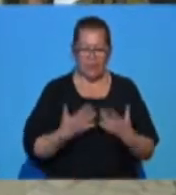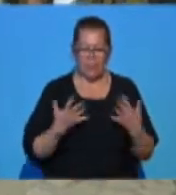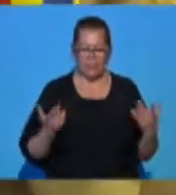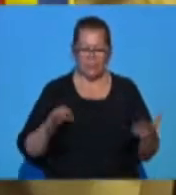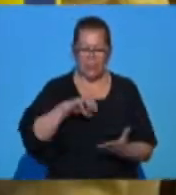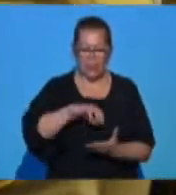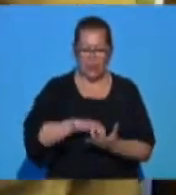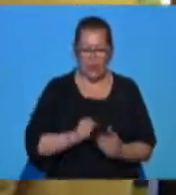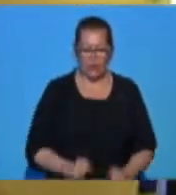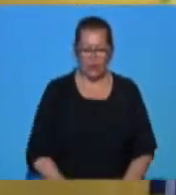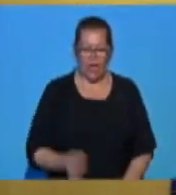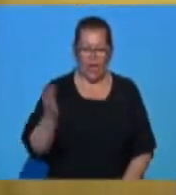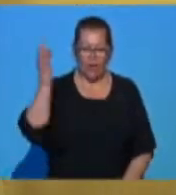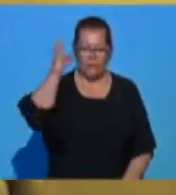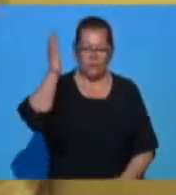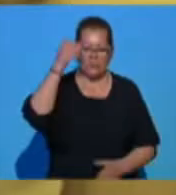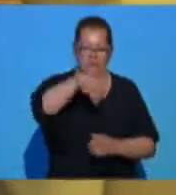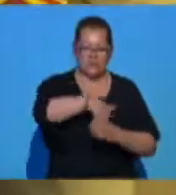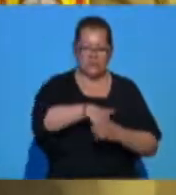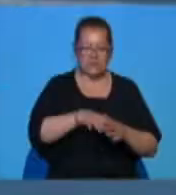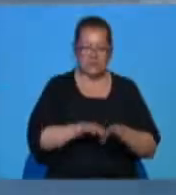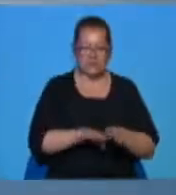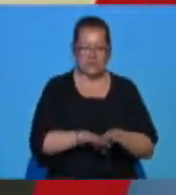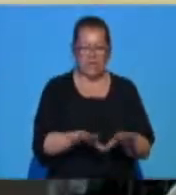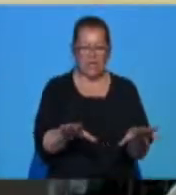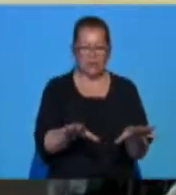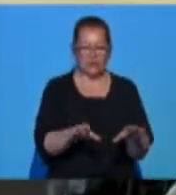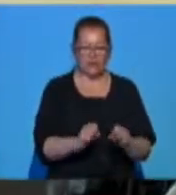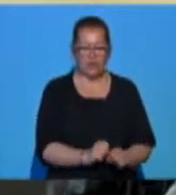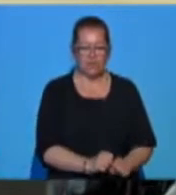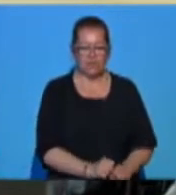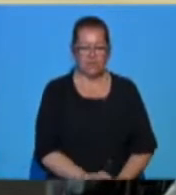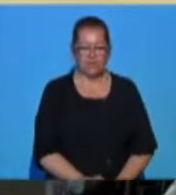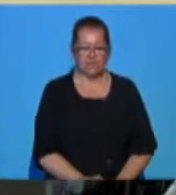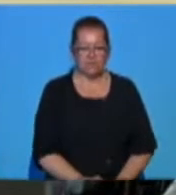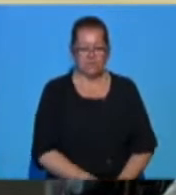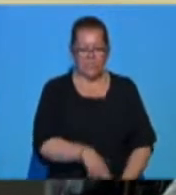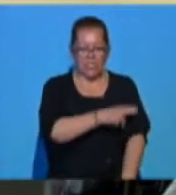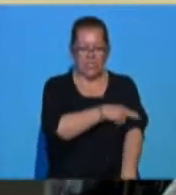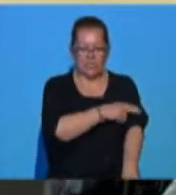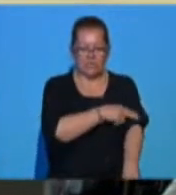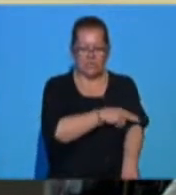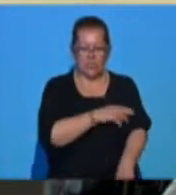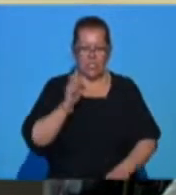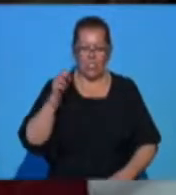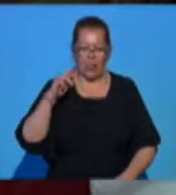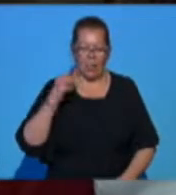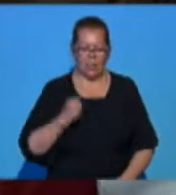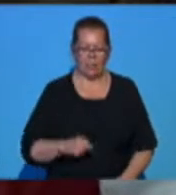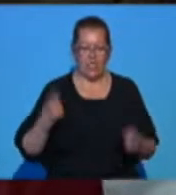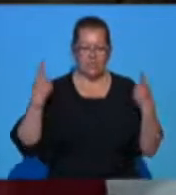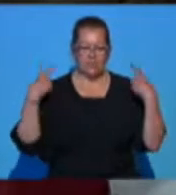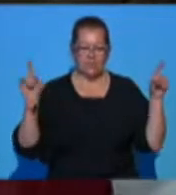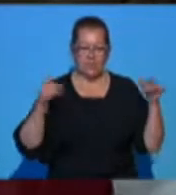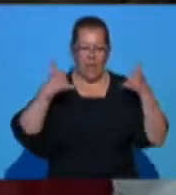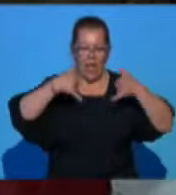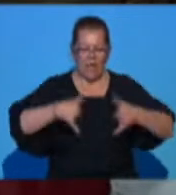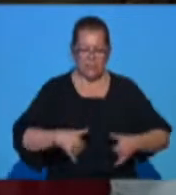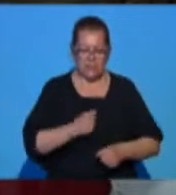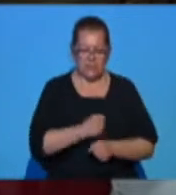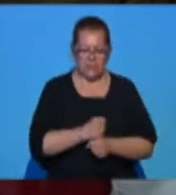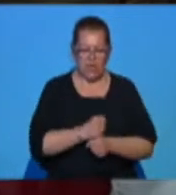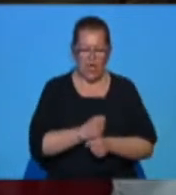la dispoziție angajatorii, aflați în Telejurnal. Colegiul Național Carol I din Craiova se află în sărbătoare. Astăzi se